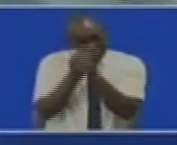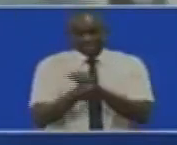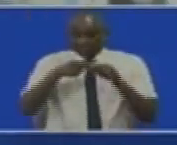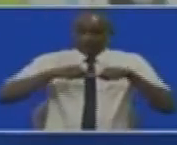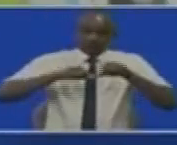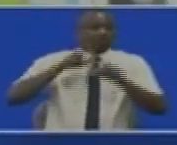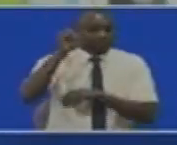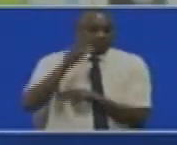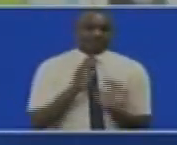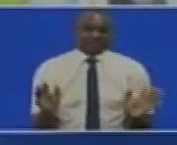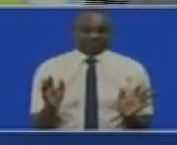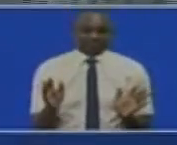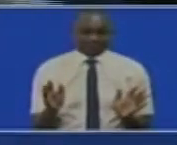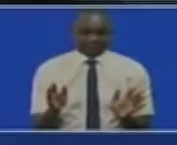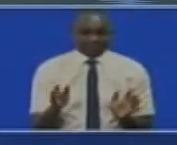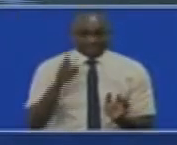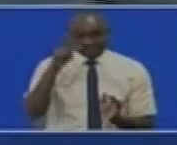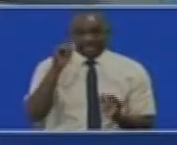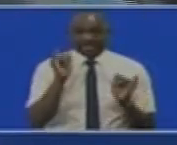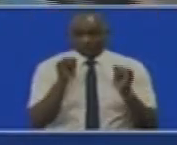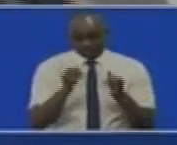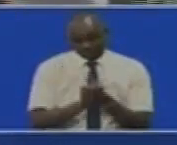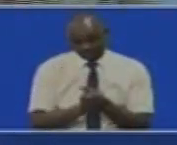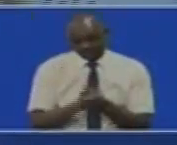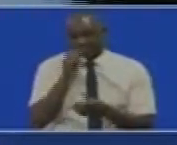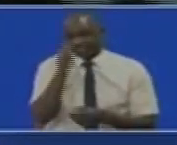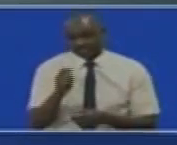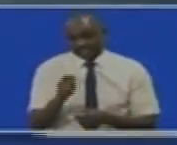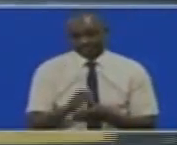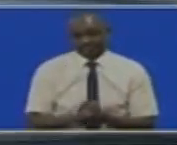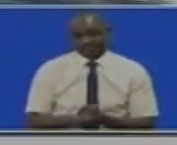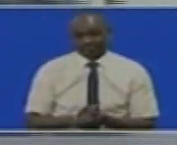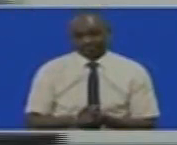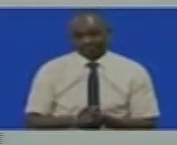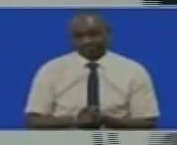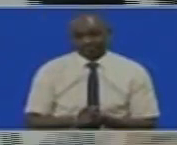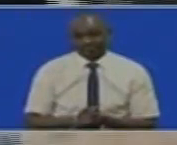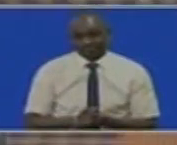ubunge. Rajabu Hassan, KTN News, Dar es Salaam, Tanzania.